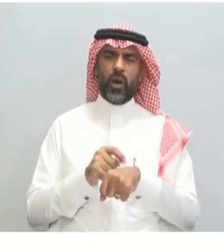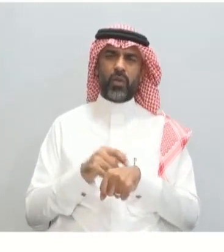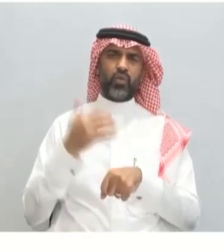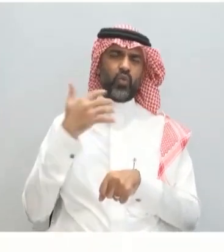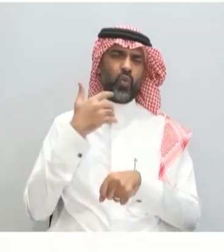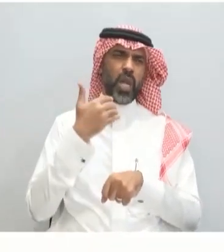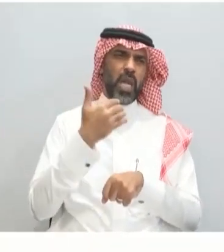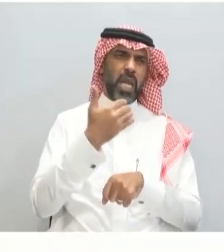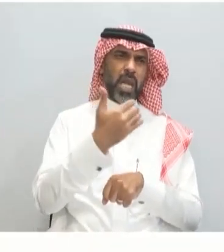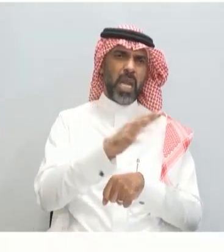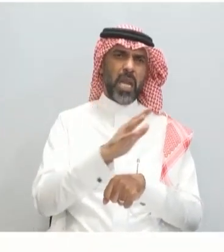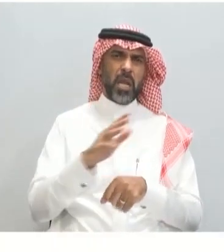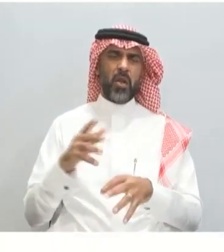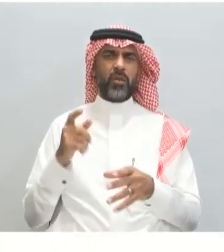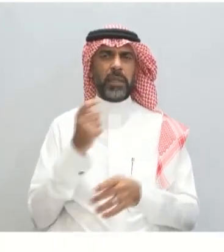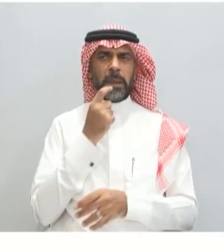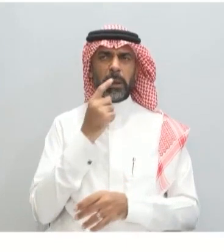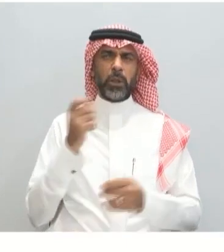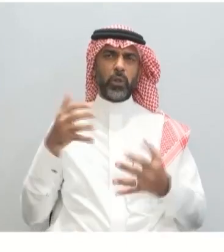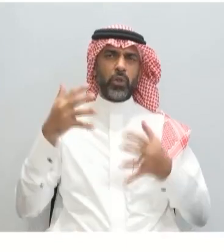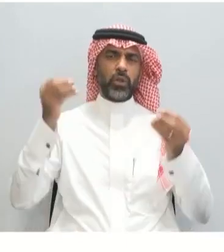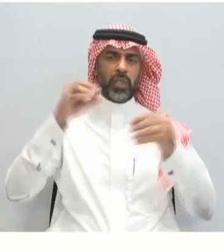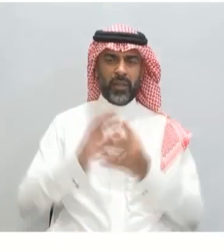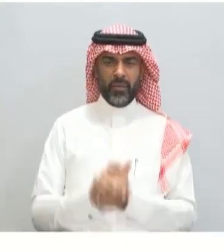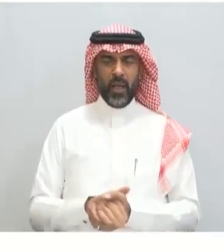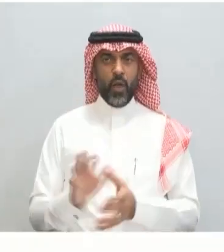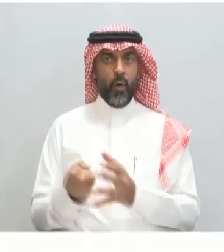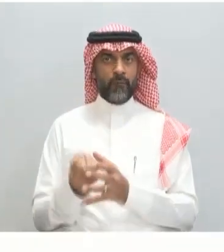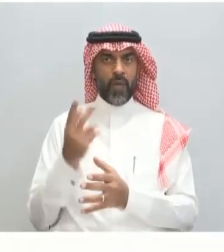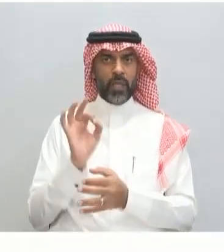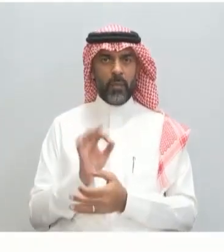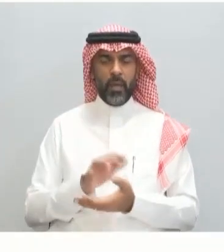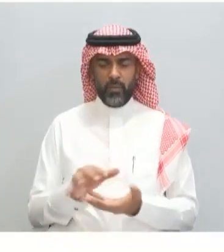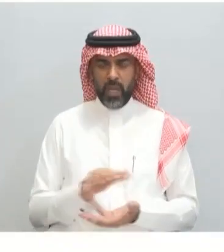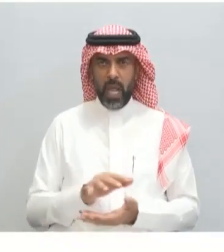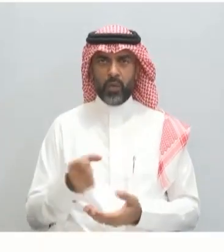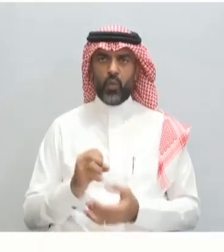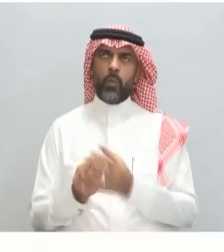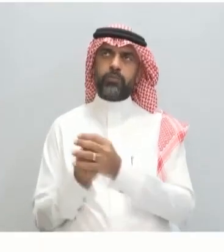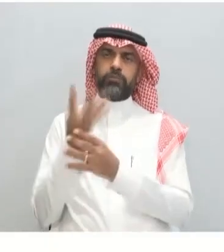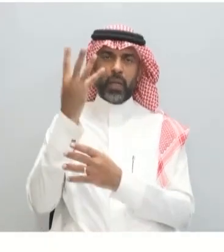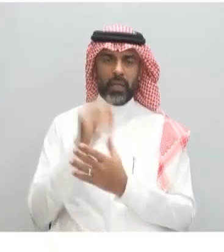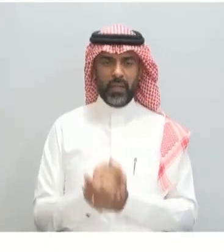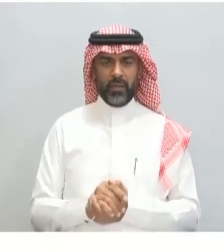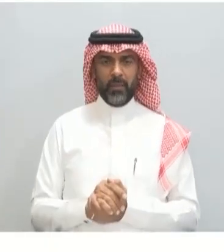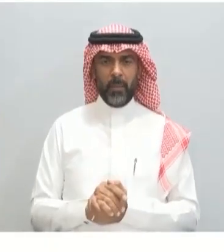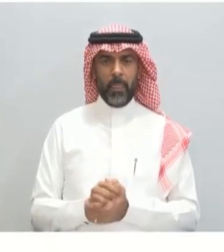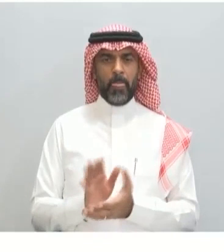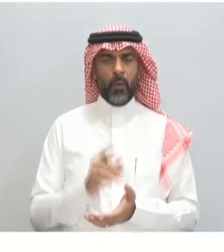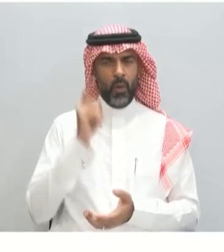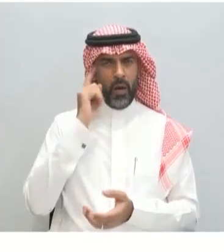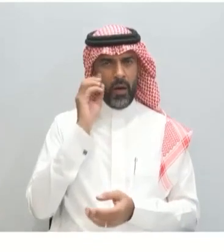جدا ومن ثم انتقلنا الى الفجائيه كالزلازل والبراكين وتعرفنا على